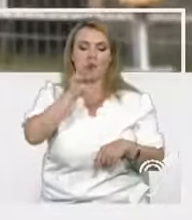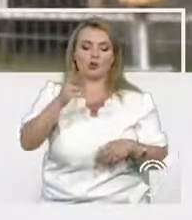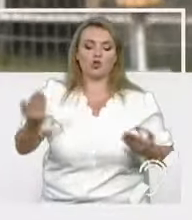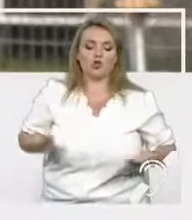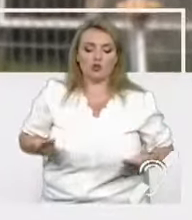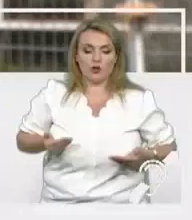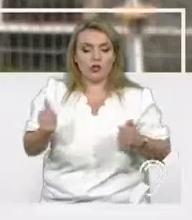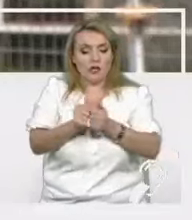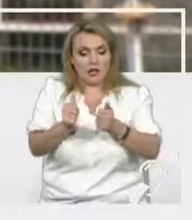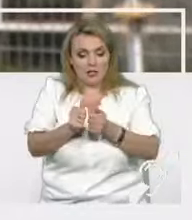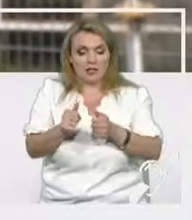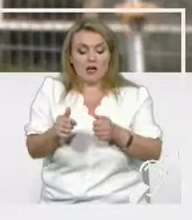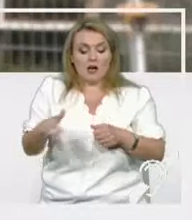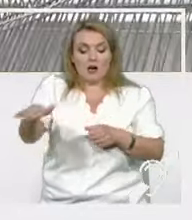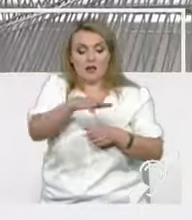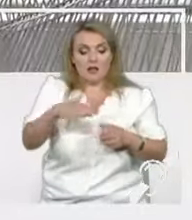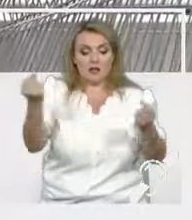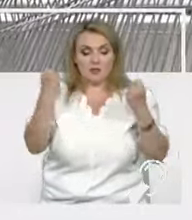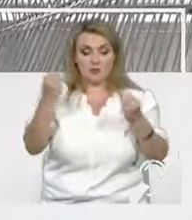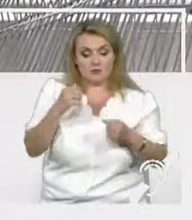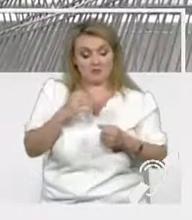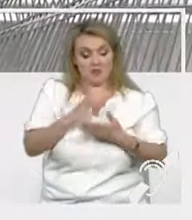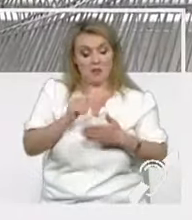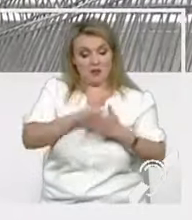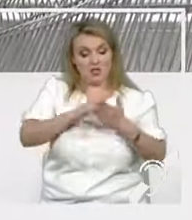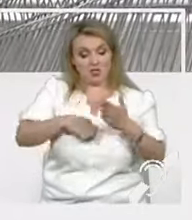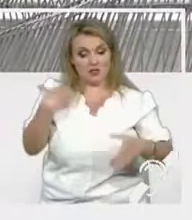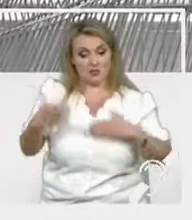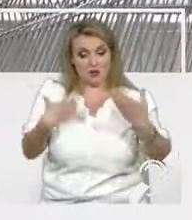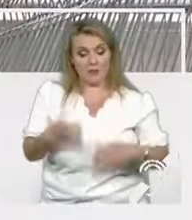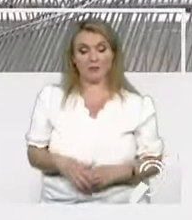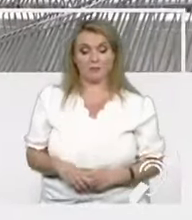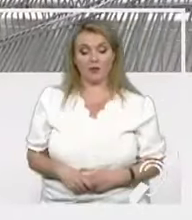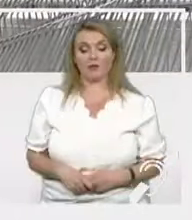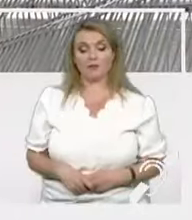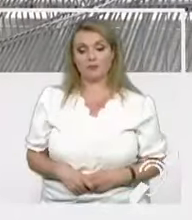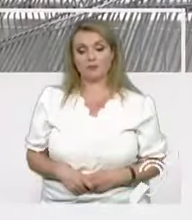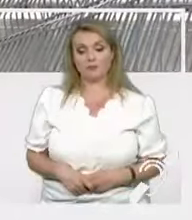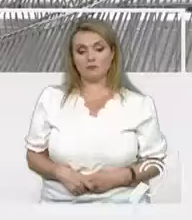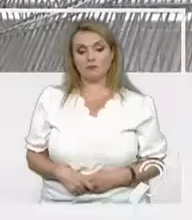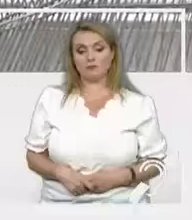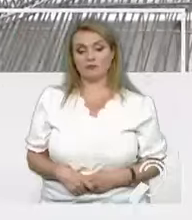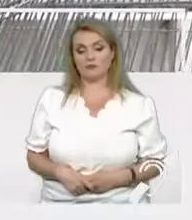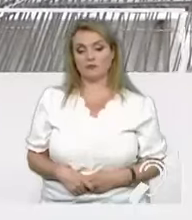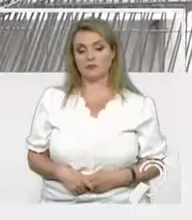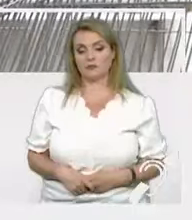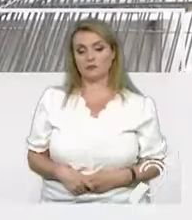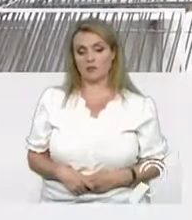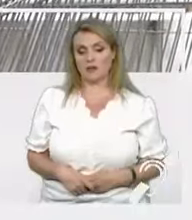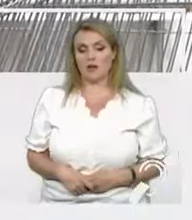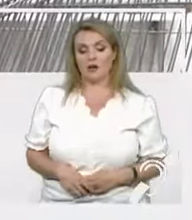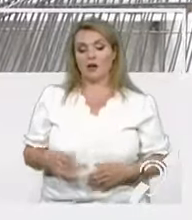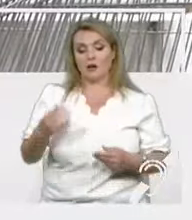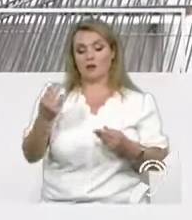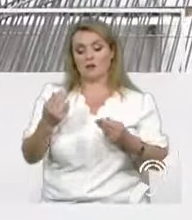au motive de îngrijorare. Copilul nu se joacă aici pe terenul ăsta, că el nu-i place fotbalul, dar el mi se pare că a fost inițial